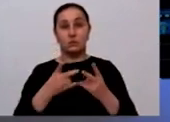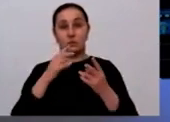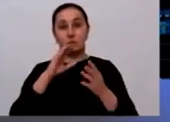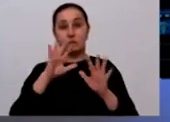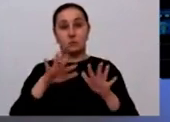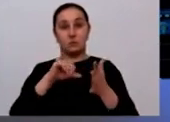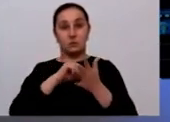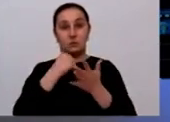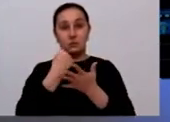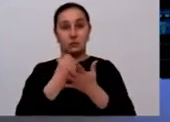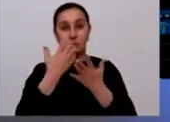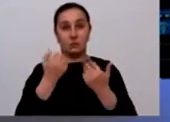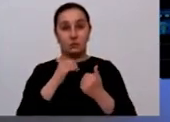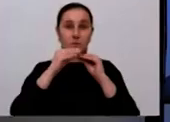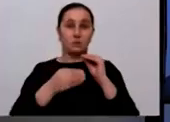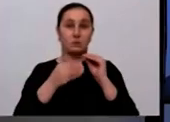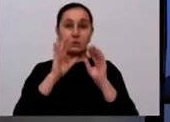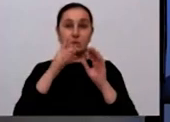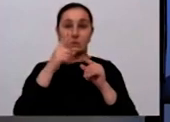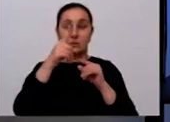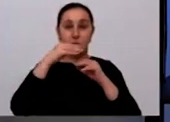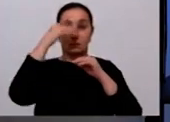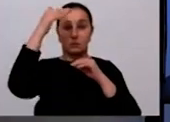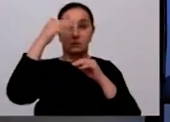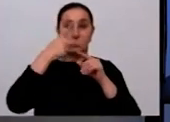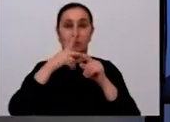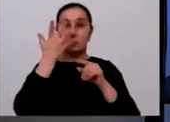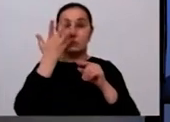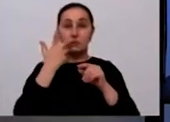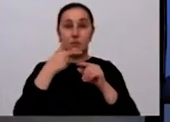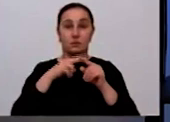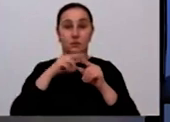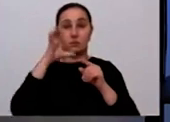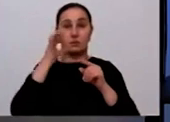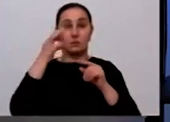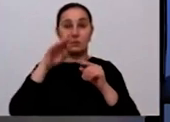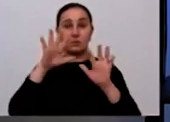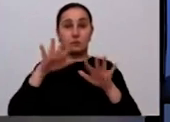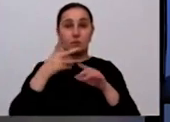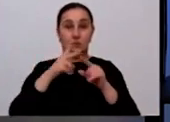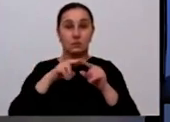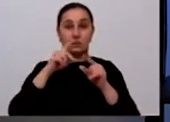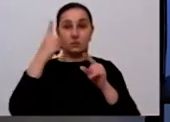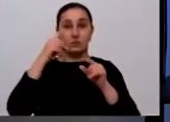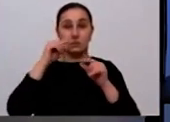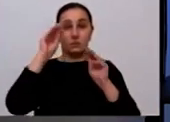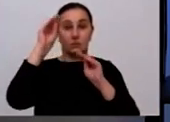belgilab oldik. Tepa qismdagi qizil rangimizni soya qismi bilan bitta qilib